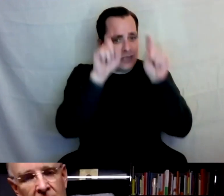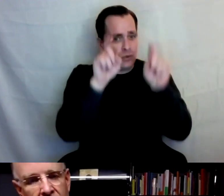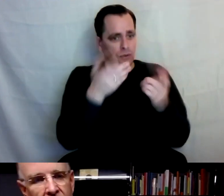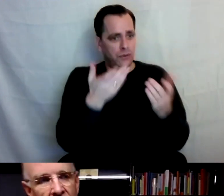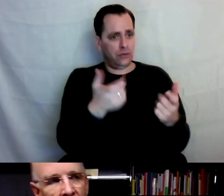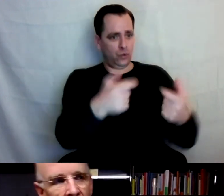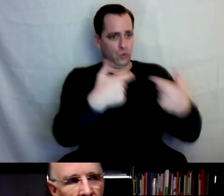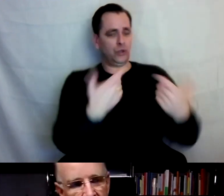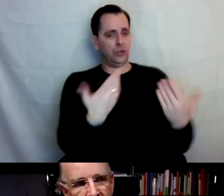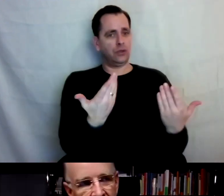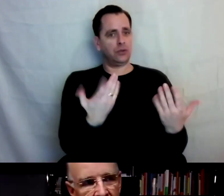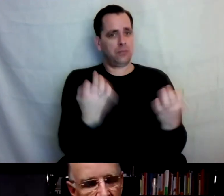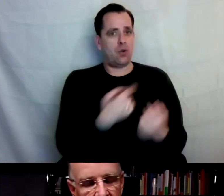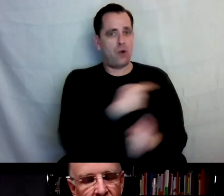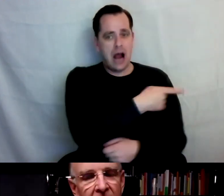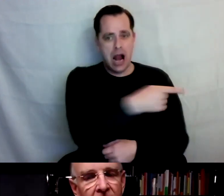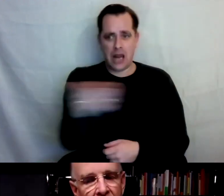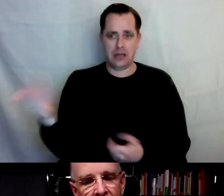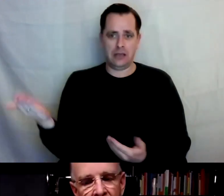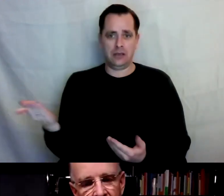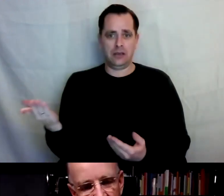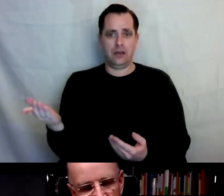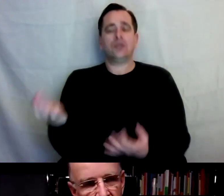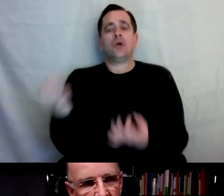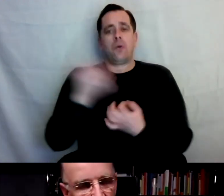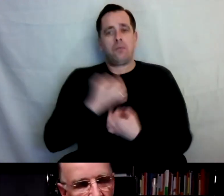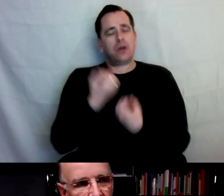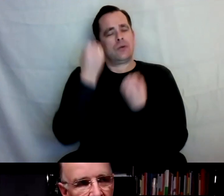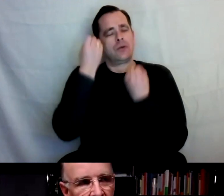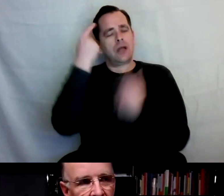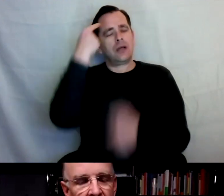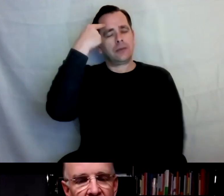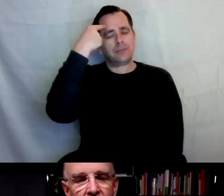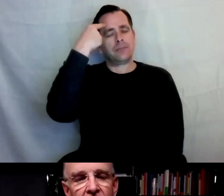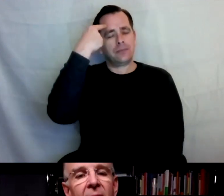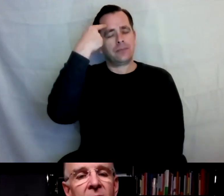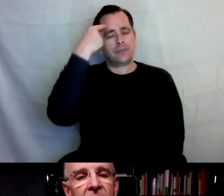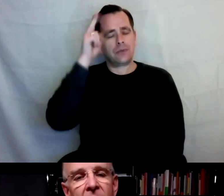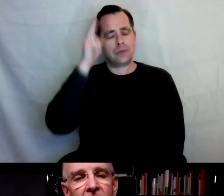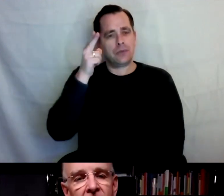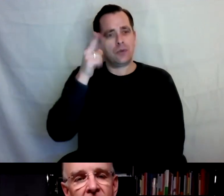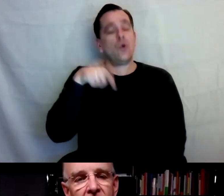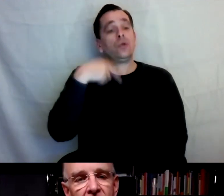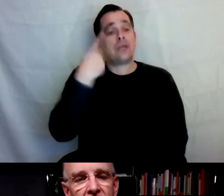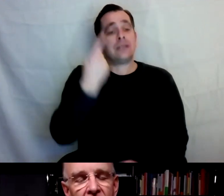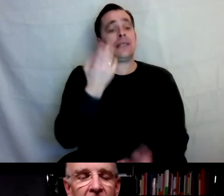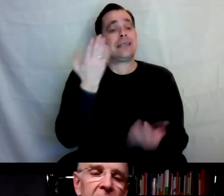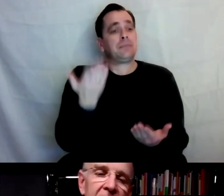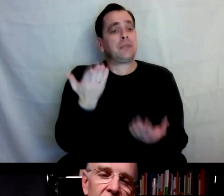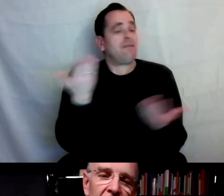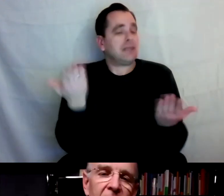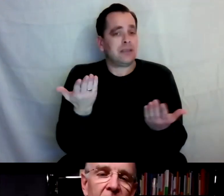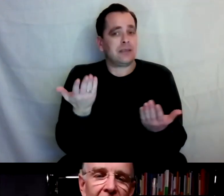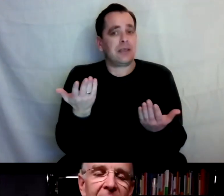operieren. Und sich das klar zu machen, und dann haben Sie vorhin nämlich das Stichwort gesagt, dann gibt es Güterabwägung. Und genau